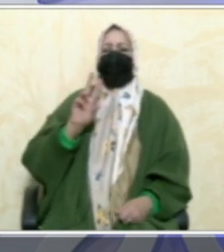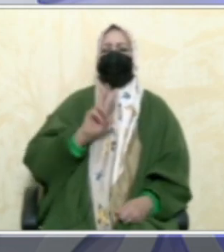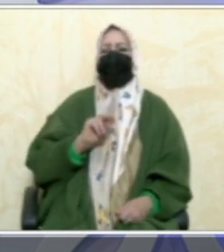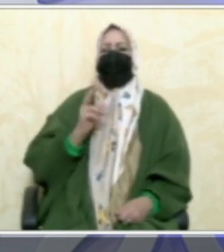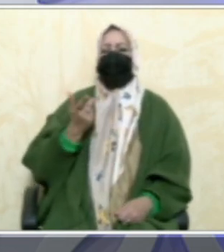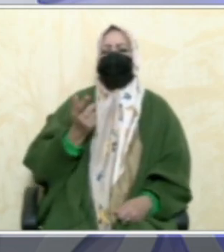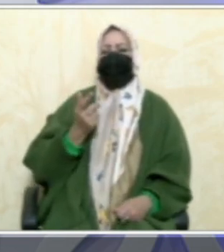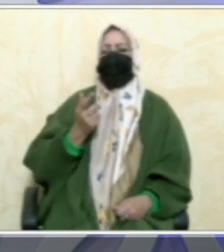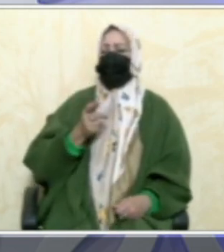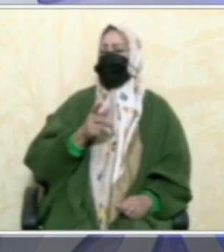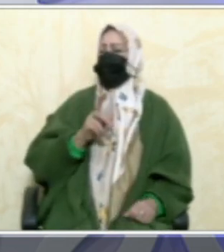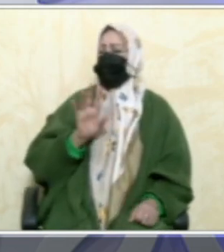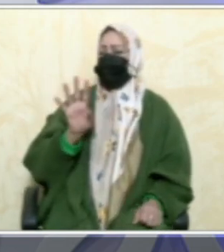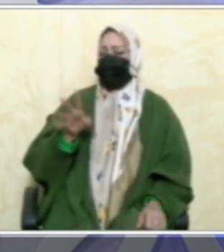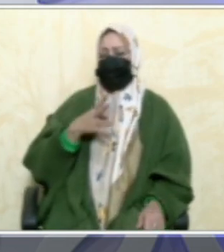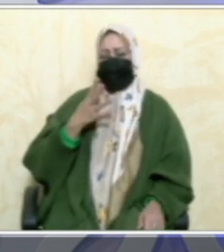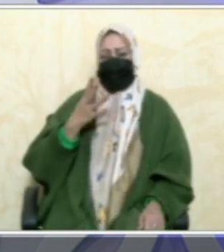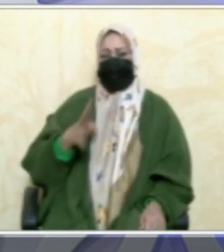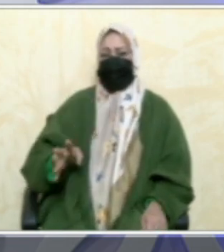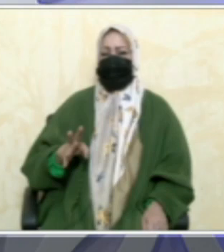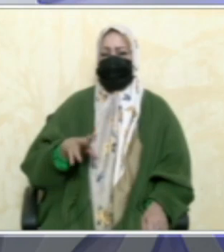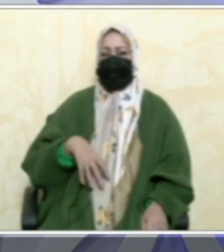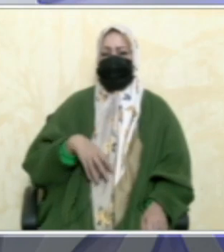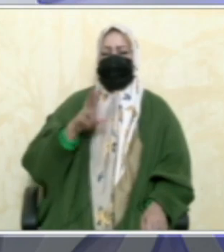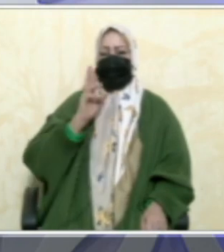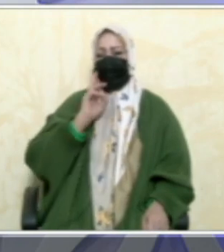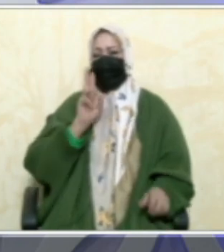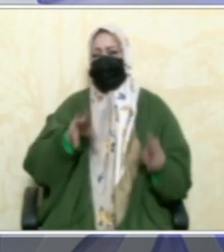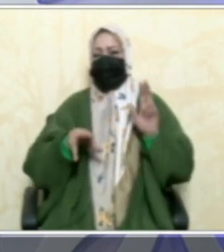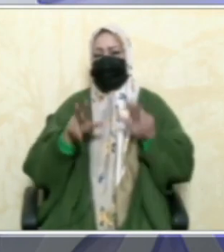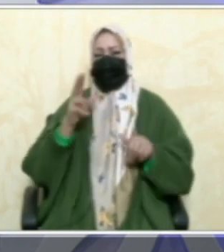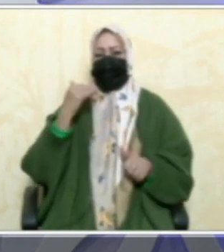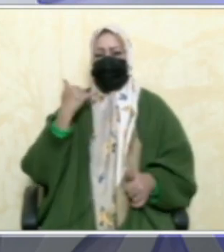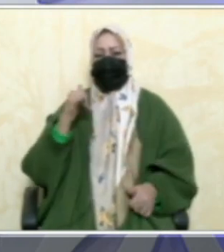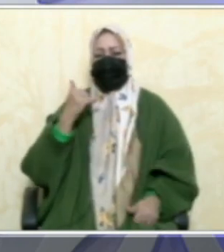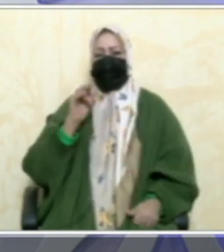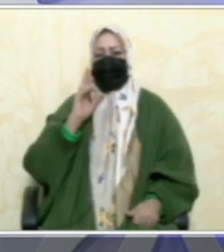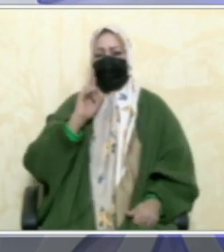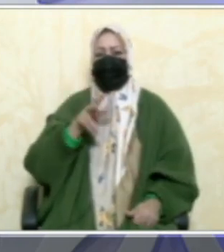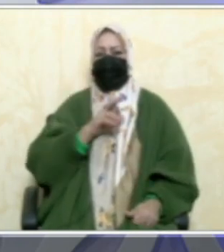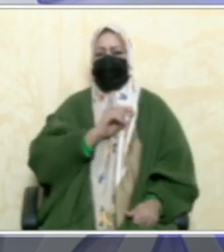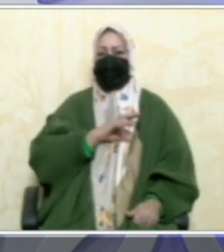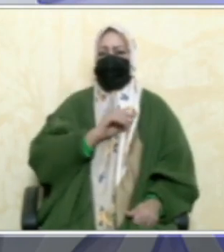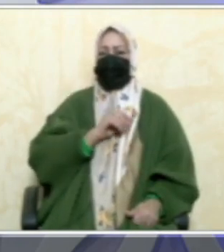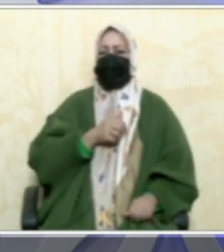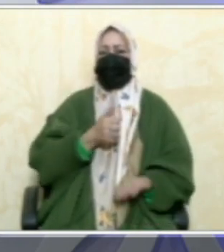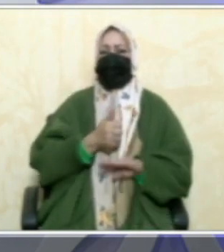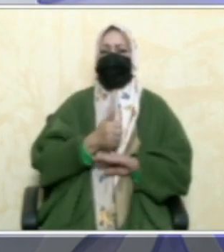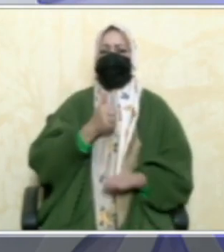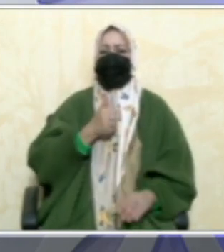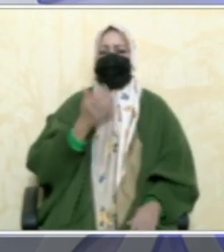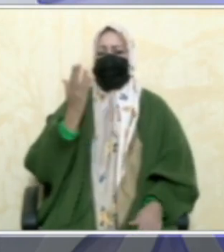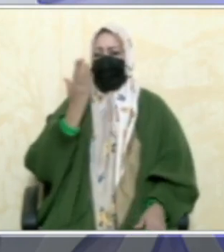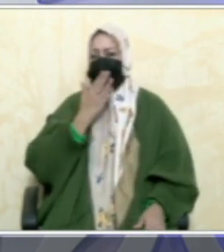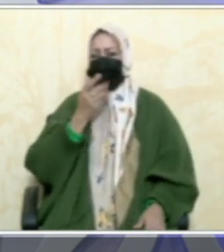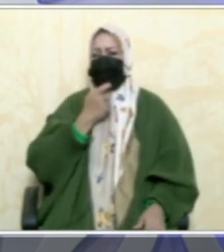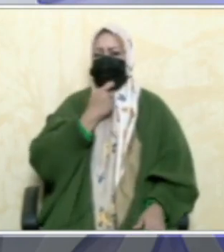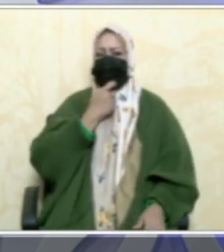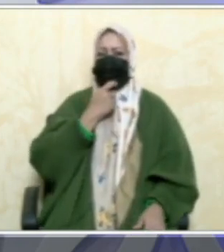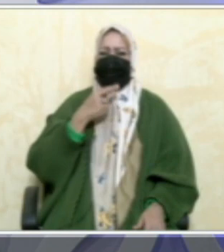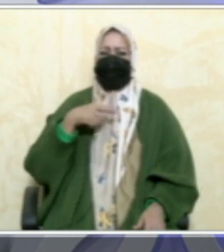معظم البلدان العربية، فرحانين أن رئيسهم قاري في الكلية الملكية الجوية ولا